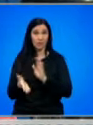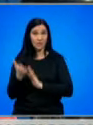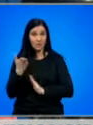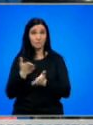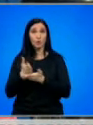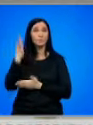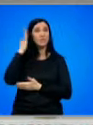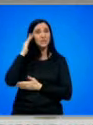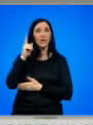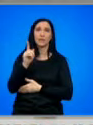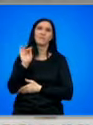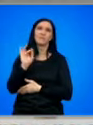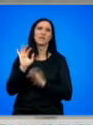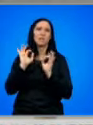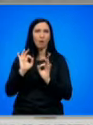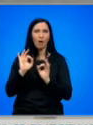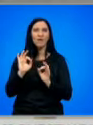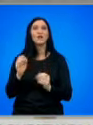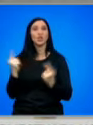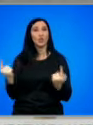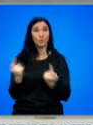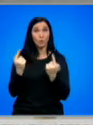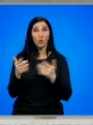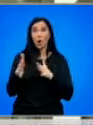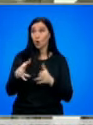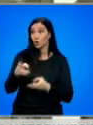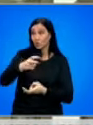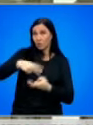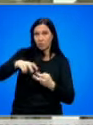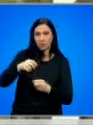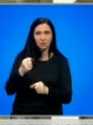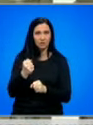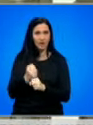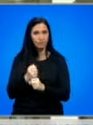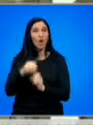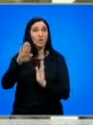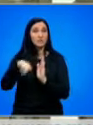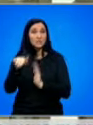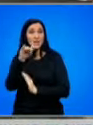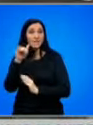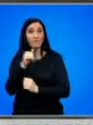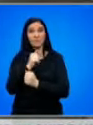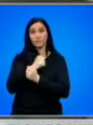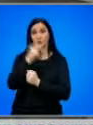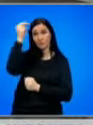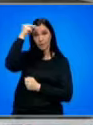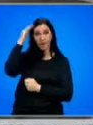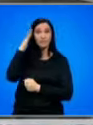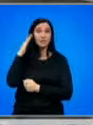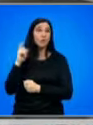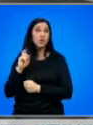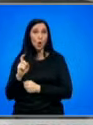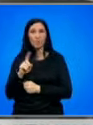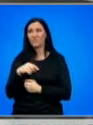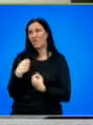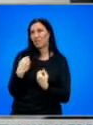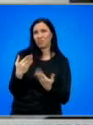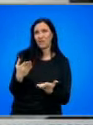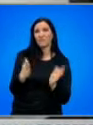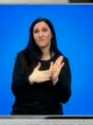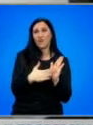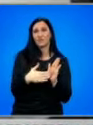според министъра то трябва да бъде такова, че да стимулира хората да си търсят работа. Ниските нива на безработица у нас министър Гьоков не отдава на